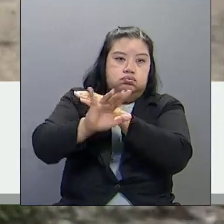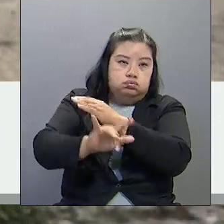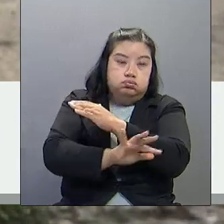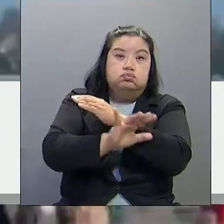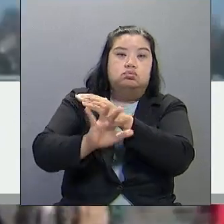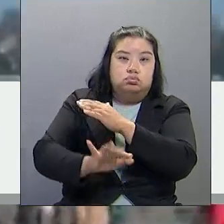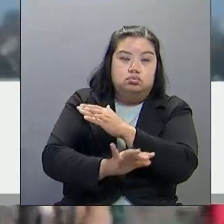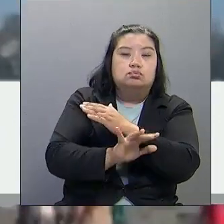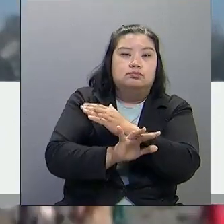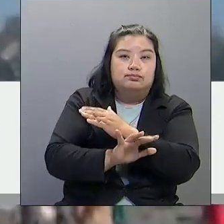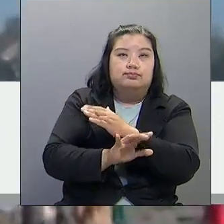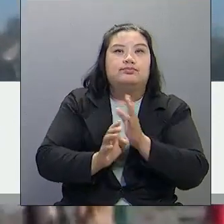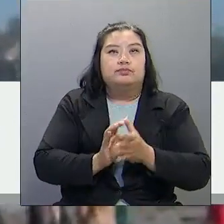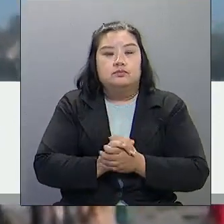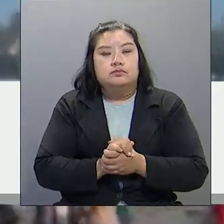วลา